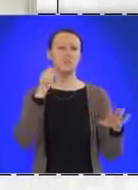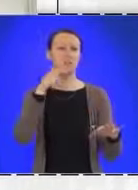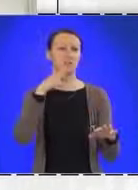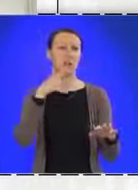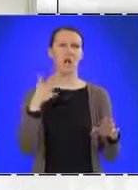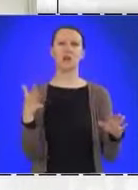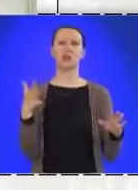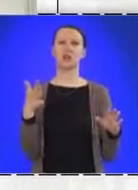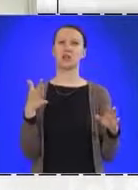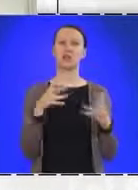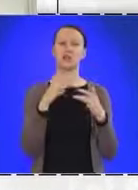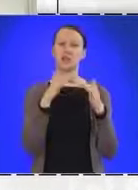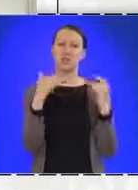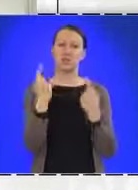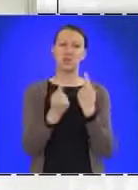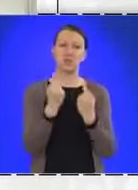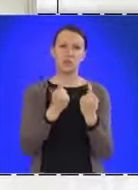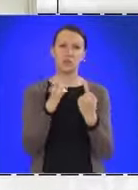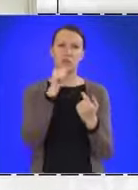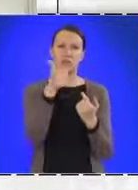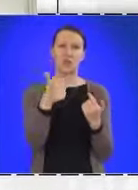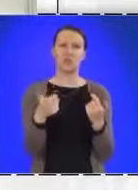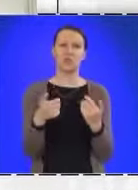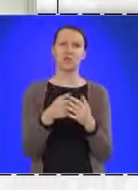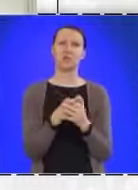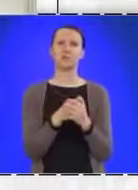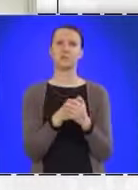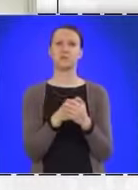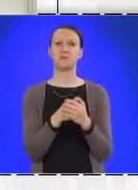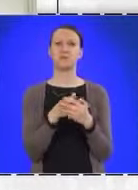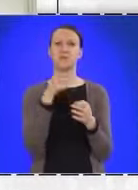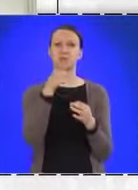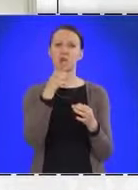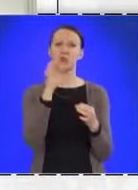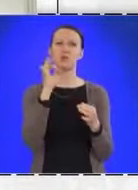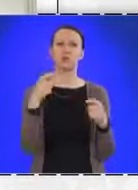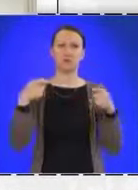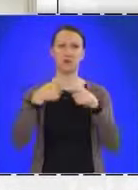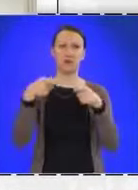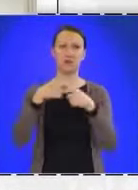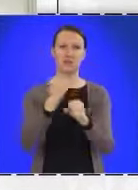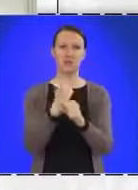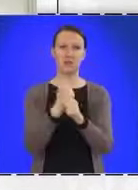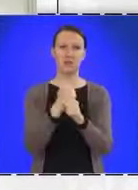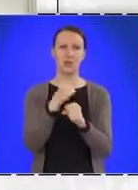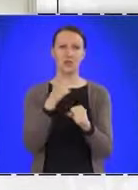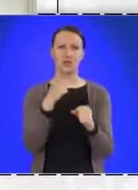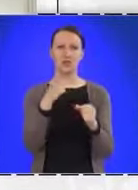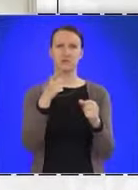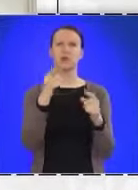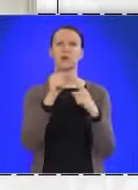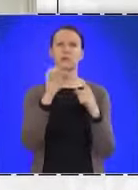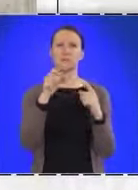pri svakidašnjim različitim situacijama dnevnim. Na to se jako dobro nadovezuju radovi